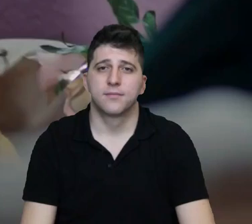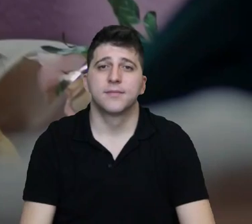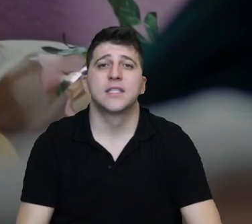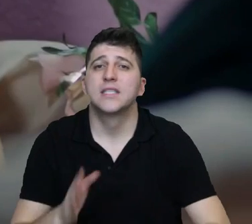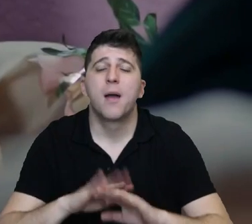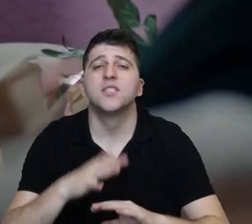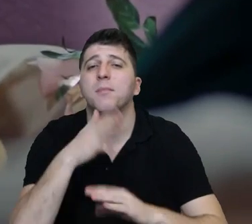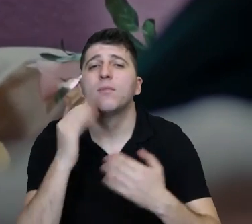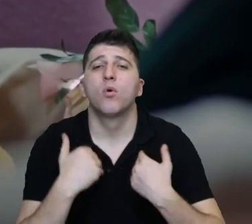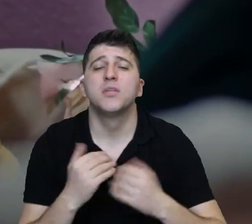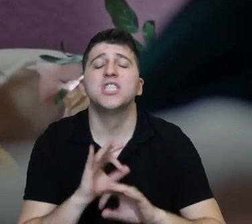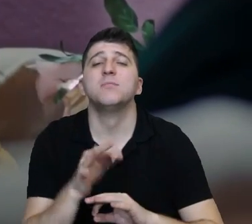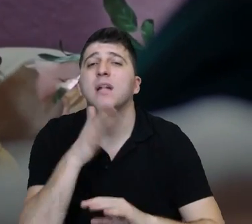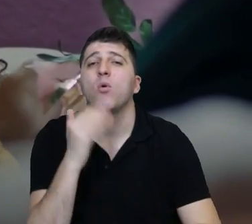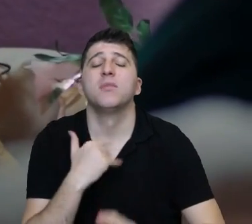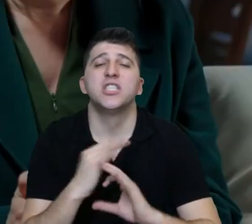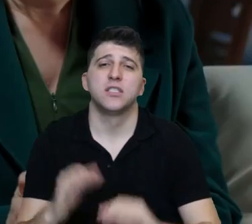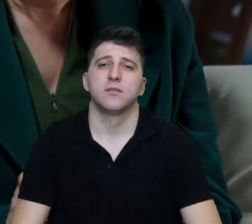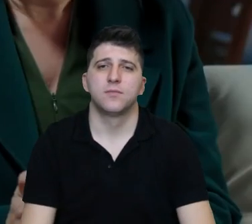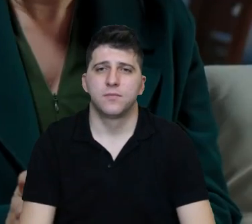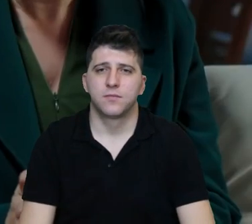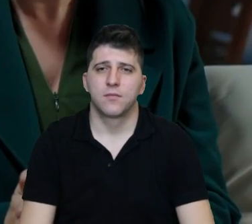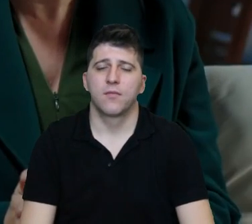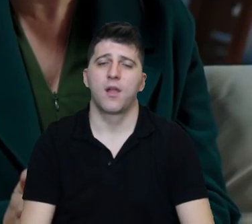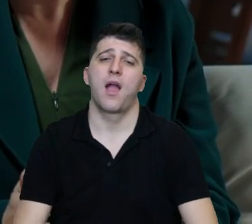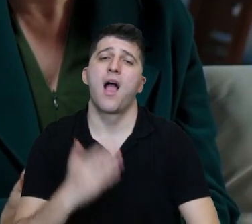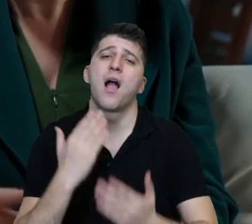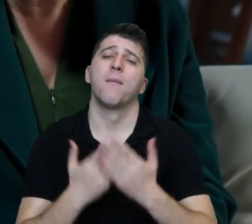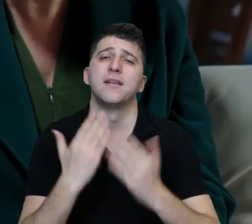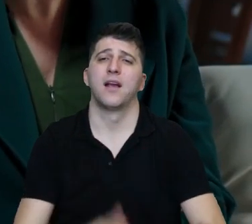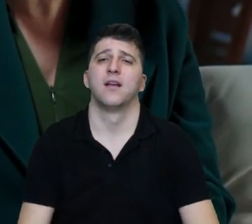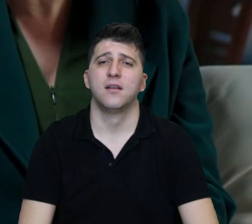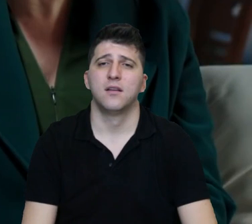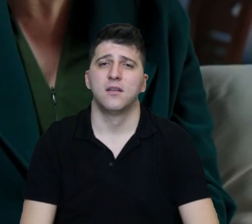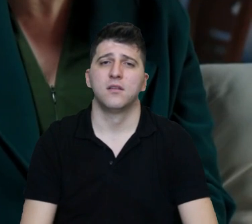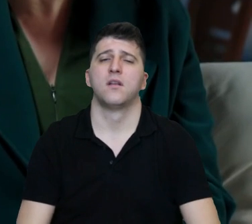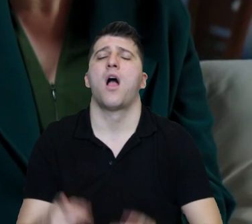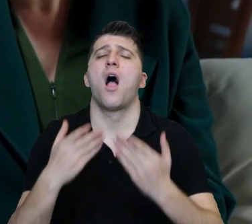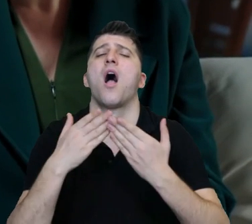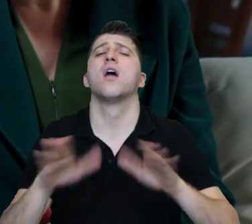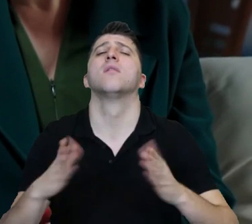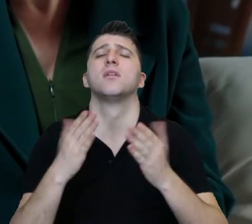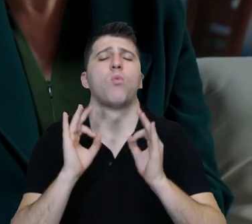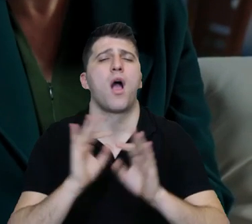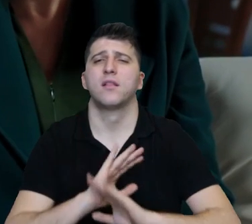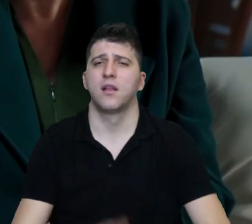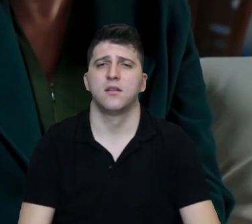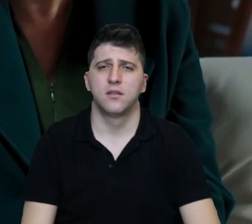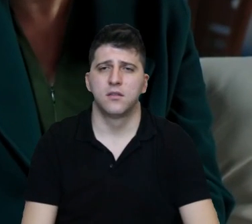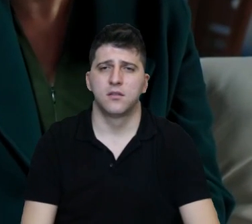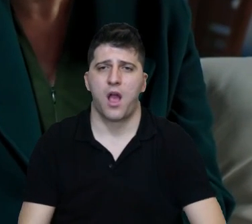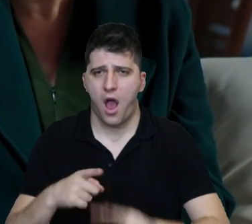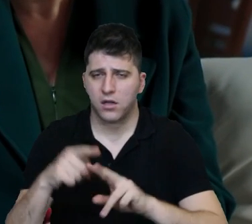Ne yapacağım bilmiyorum. Hiç bilmiyorum, hiç. Aman be. Ay et tırnaktan ayrılır mı canım? Arda